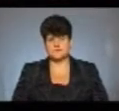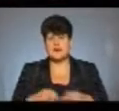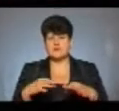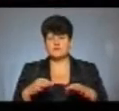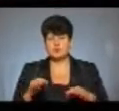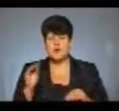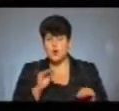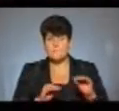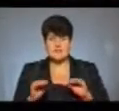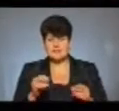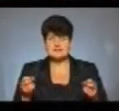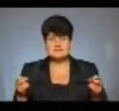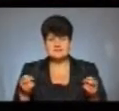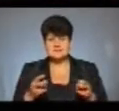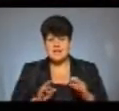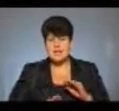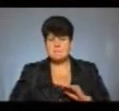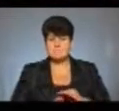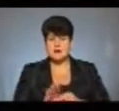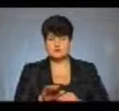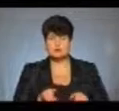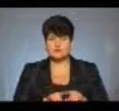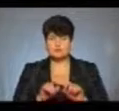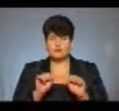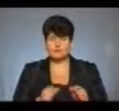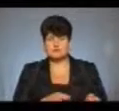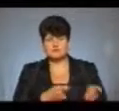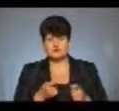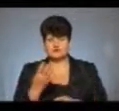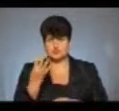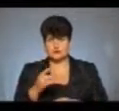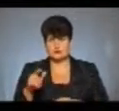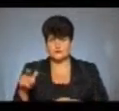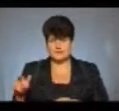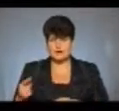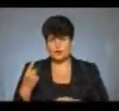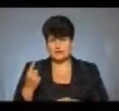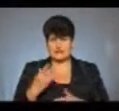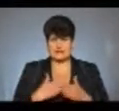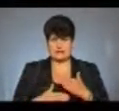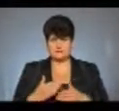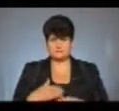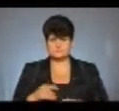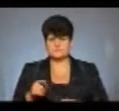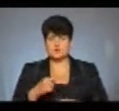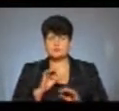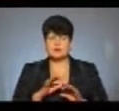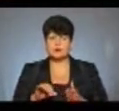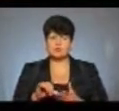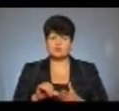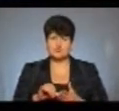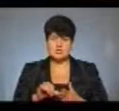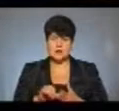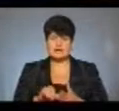Автомобіль, обладнаний спеціальним пандусом, одночасно може перевозити 4 осіб і один інвалідний візок, розповідає учасник